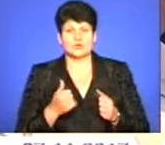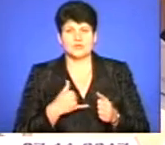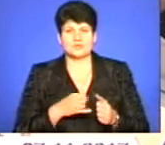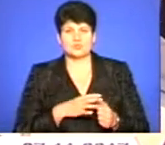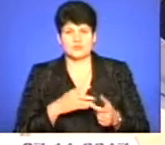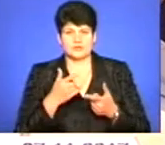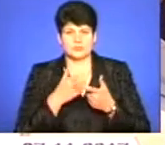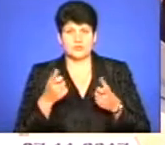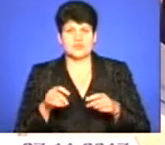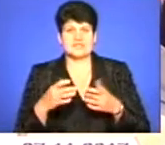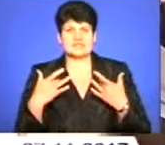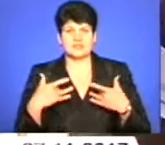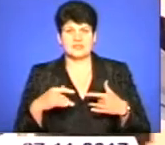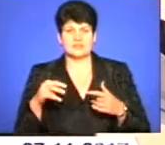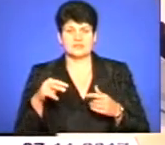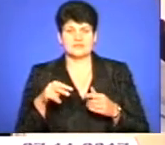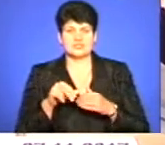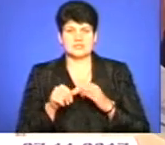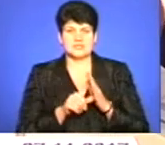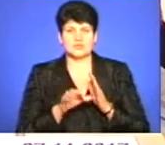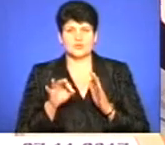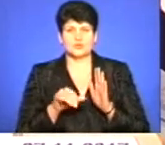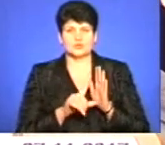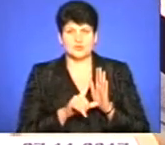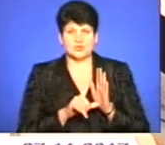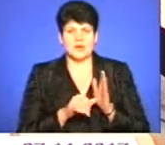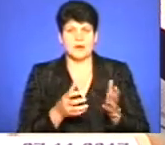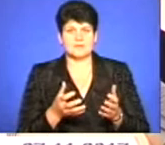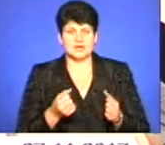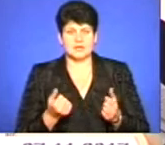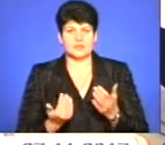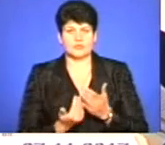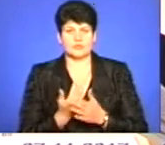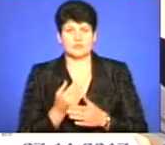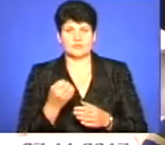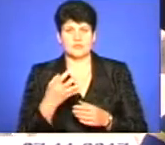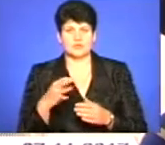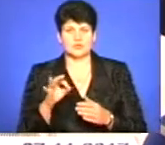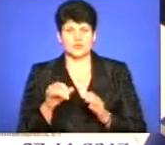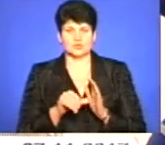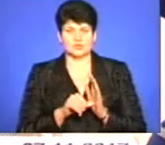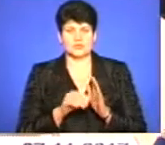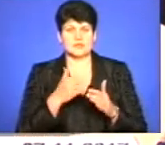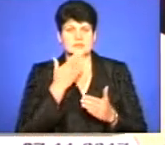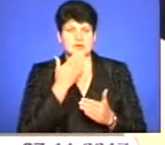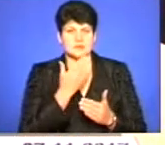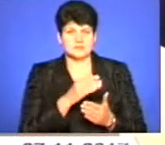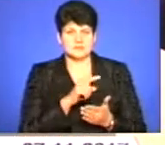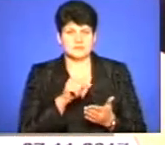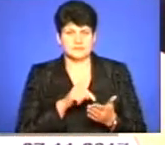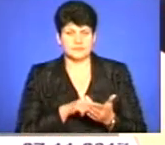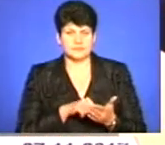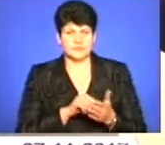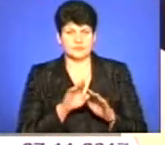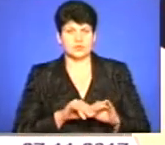інформація, що їх звільнили 16.06, а прийняті вони в новий орган 15.06. Даємо запит, все